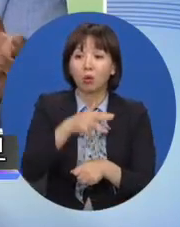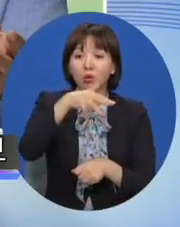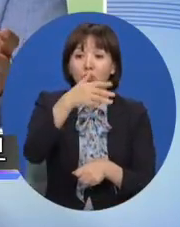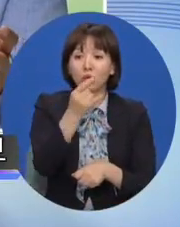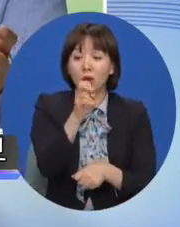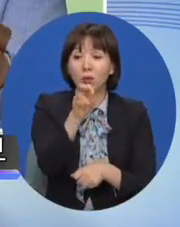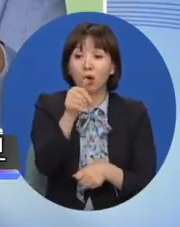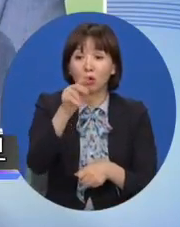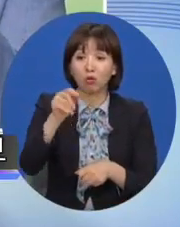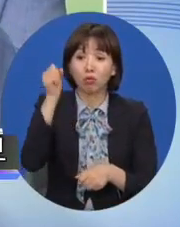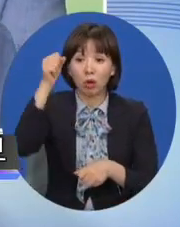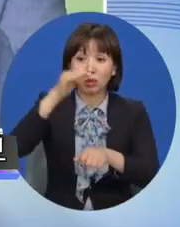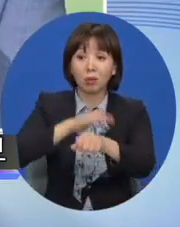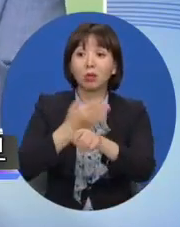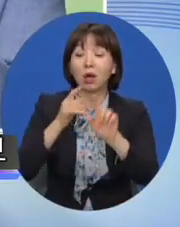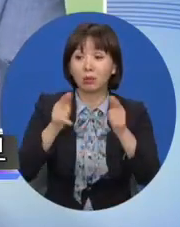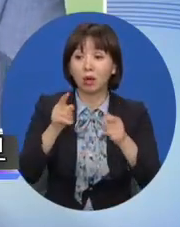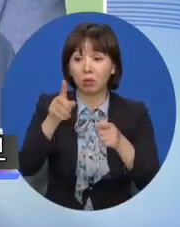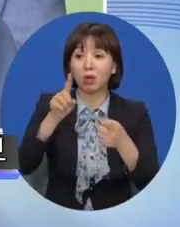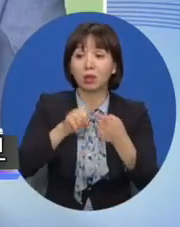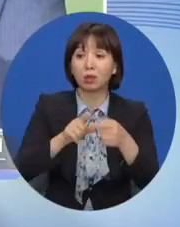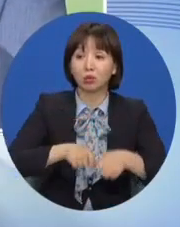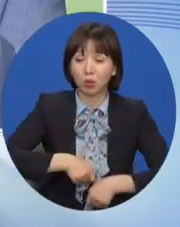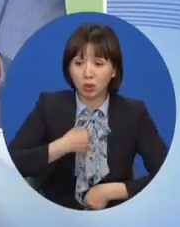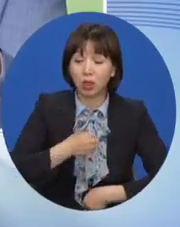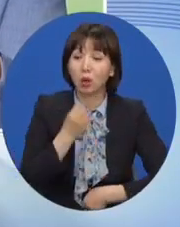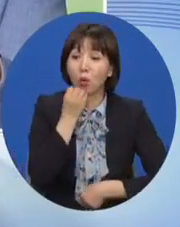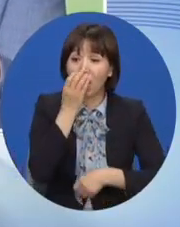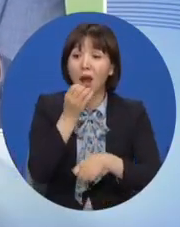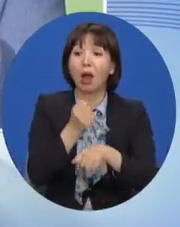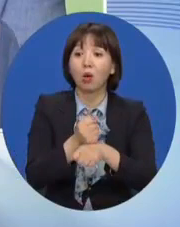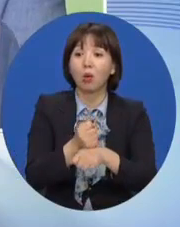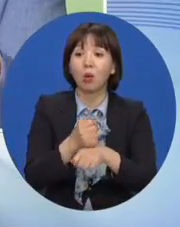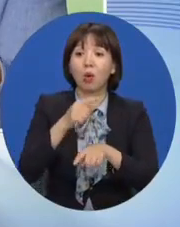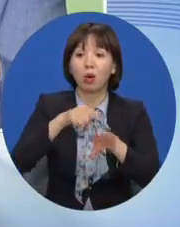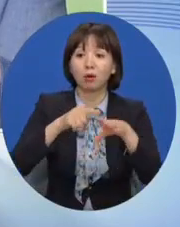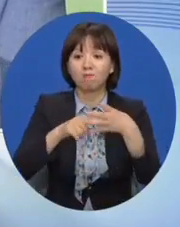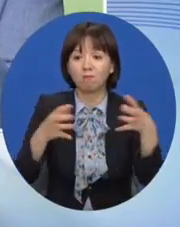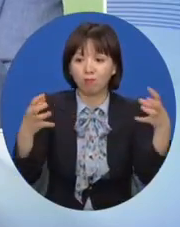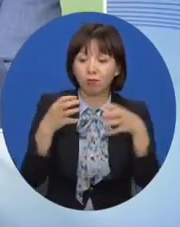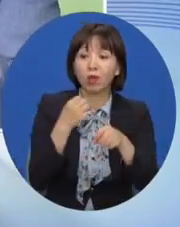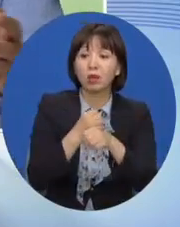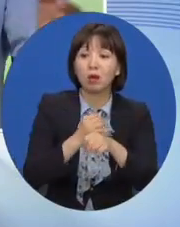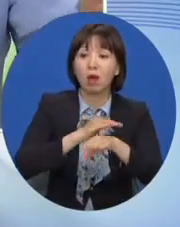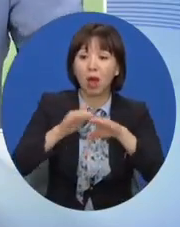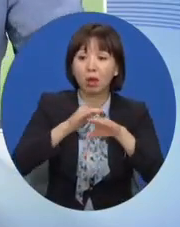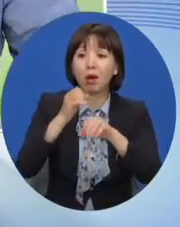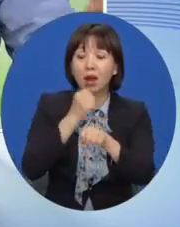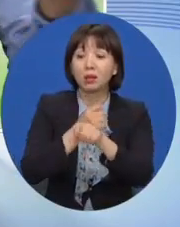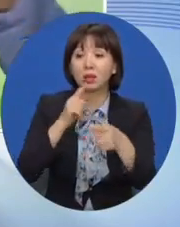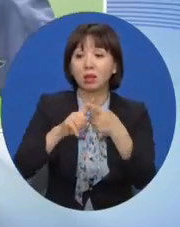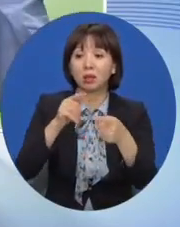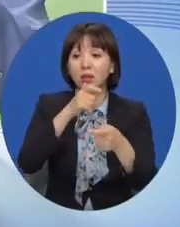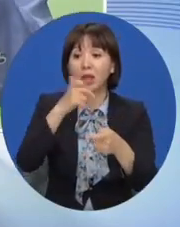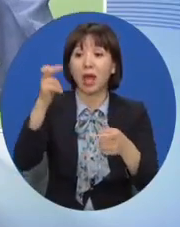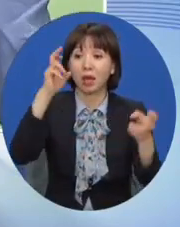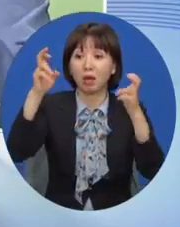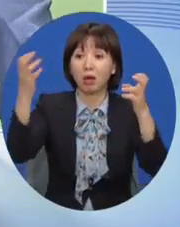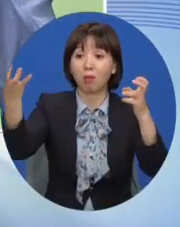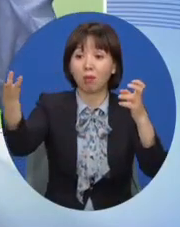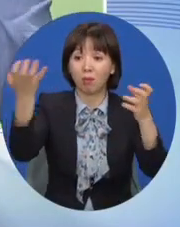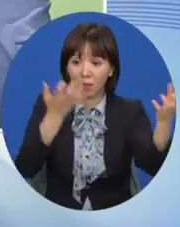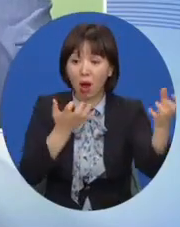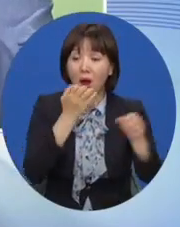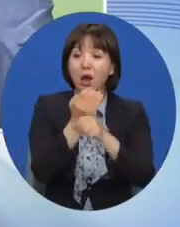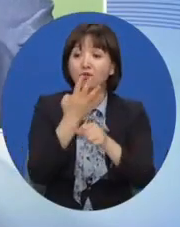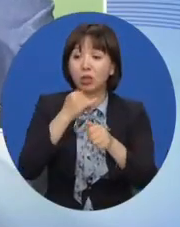일도 아니지 않습니까? 그것을 솔직히 고백하고 어떻게 우리가 힘을 모아서 이것을 해결해 나갈까? 그래서 대기업이 올 수 있는 그런